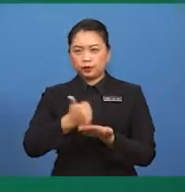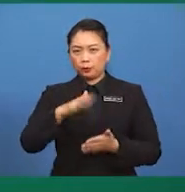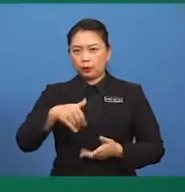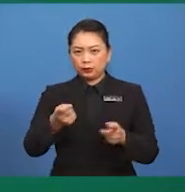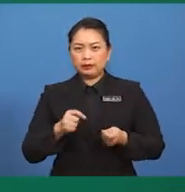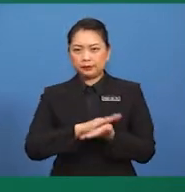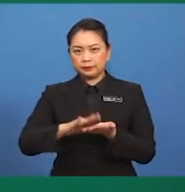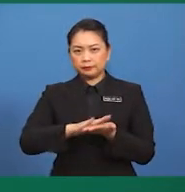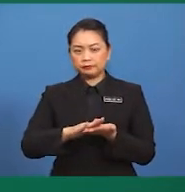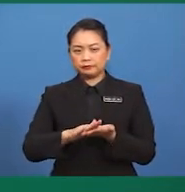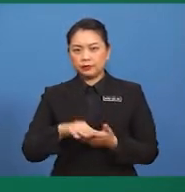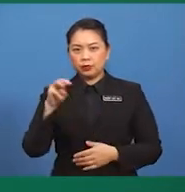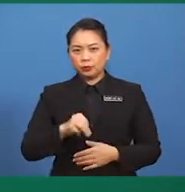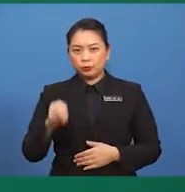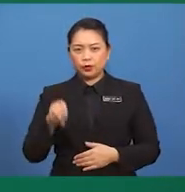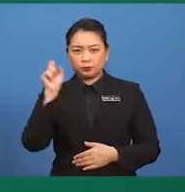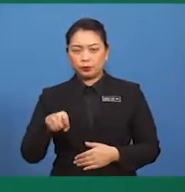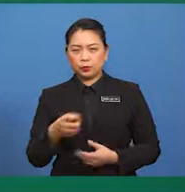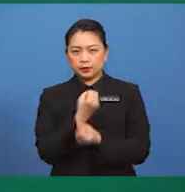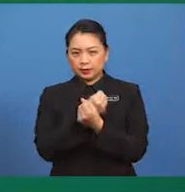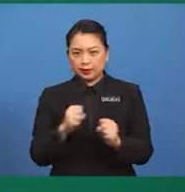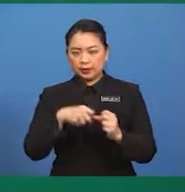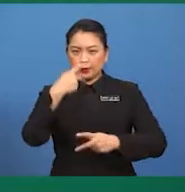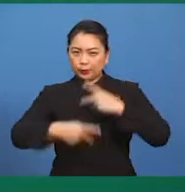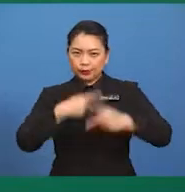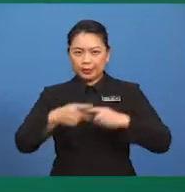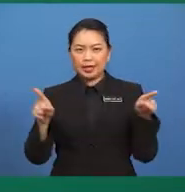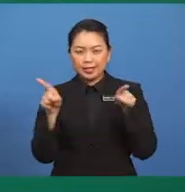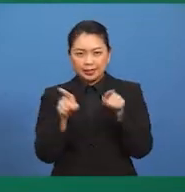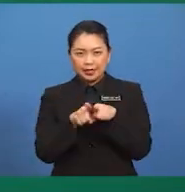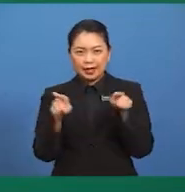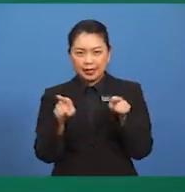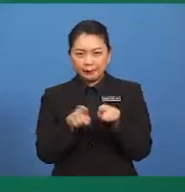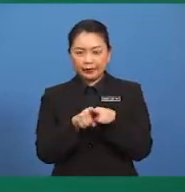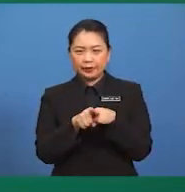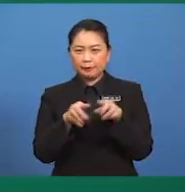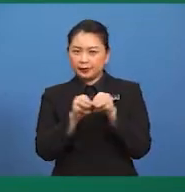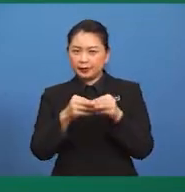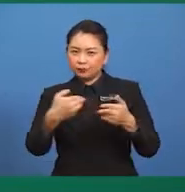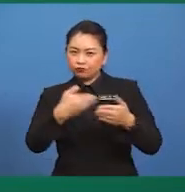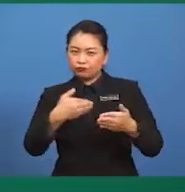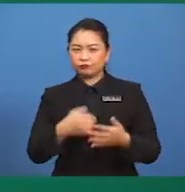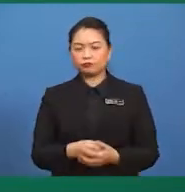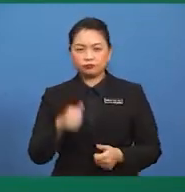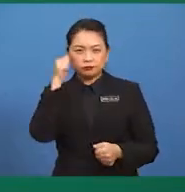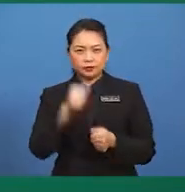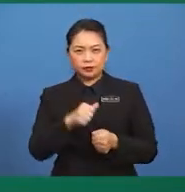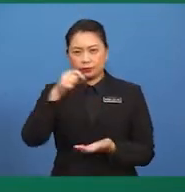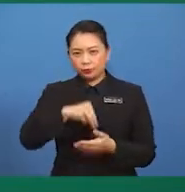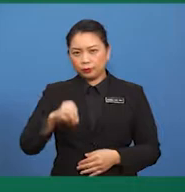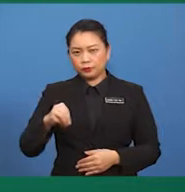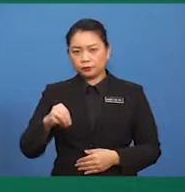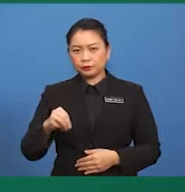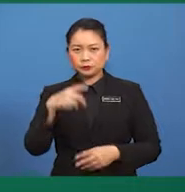terima bersih. Murid-murid dikendaki menyediakan seperti proses yang sama seperti sebelum ini. Ingat,